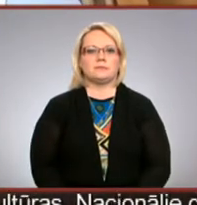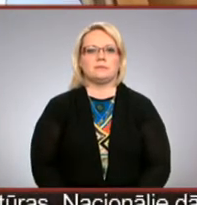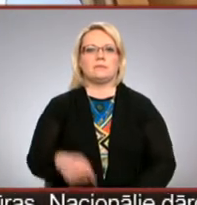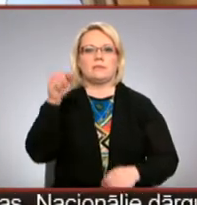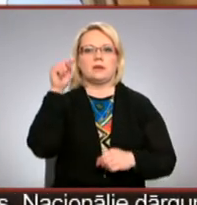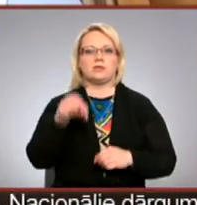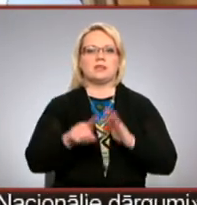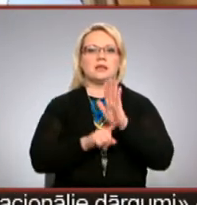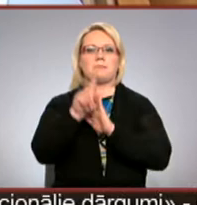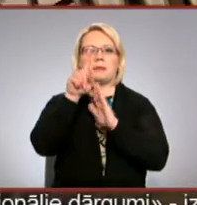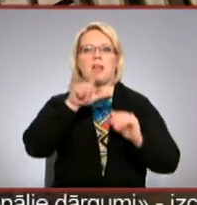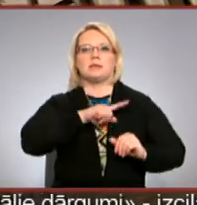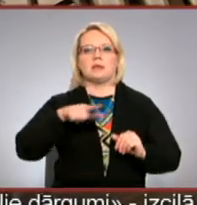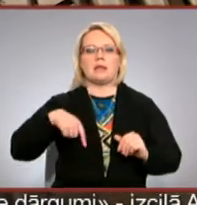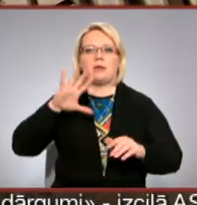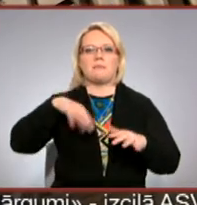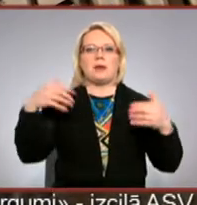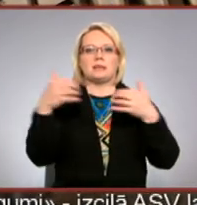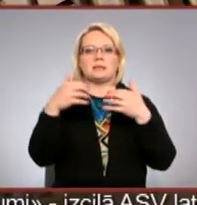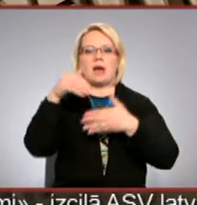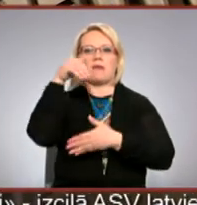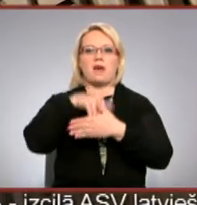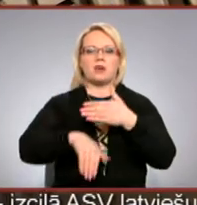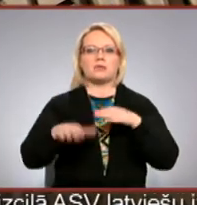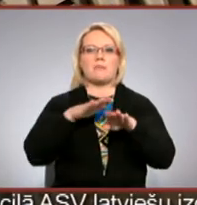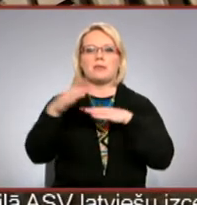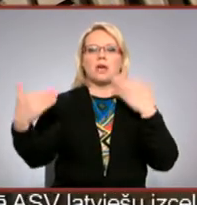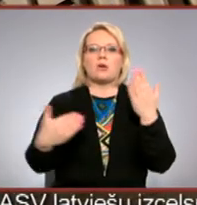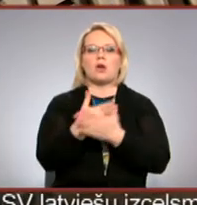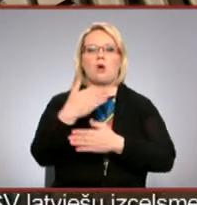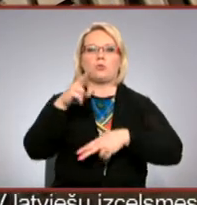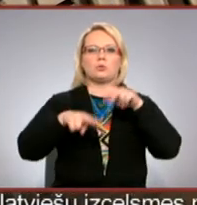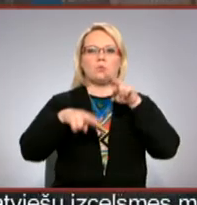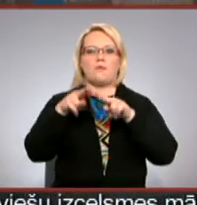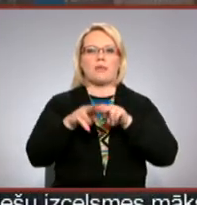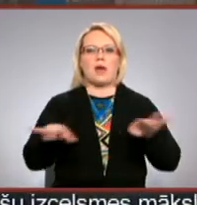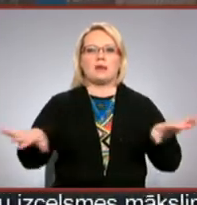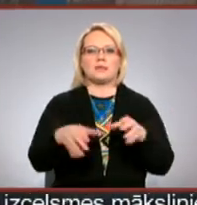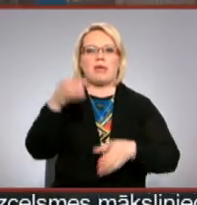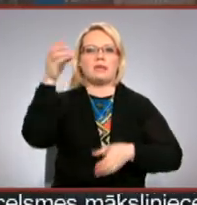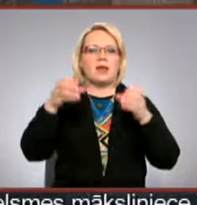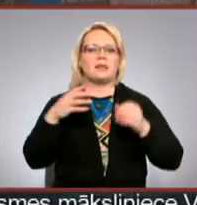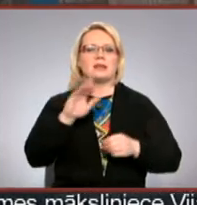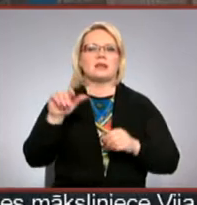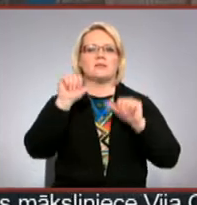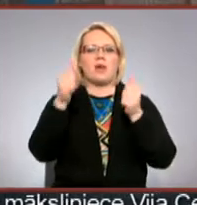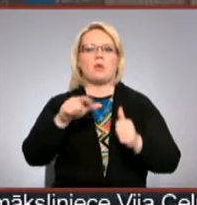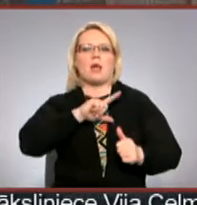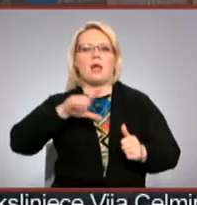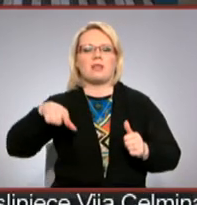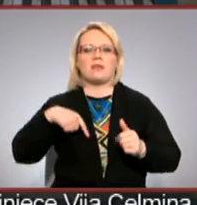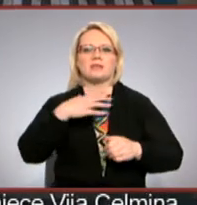Šīs ir pirmās Latvijas pēckara vēsturē pilnīgi no jauna uzbūvētās ērģeles, kas veidotas Latvijas vajadzībām un kur